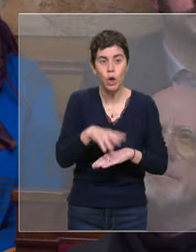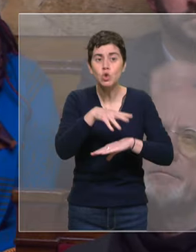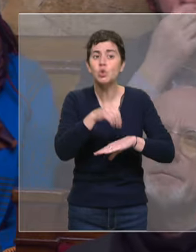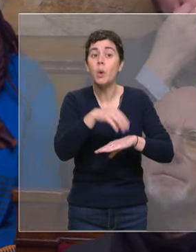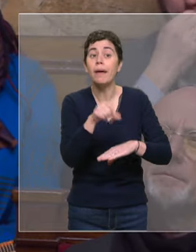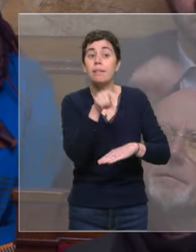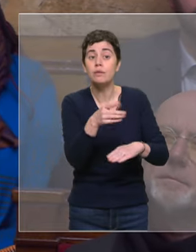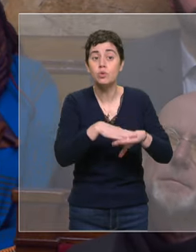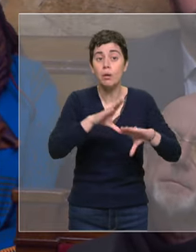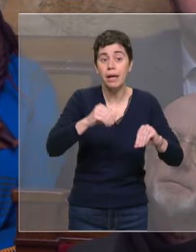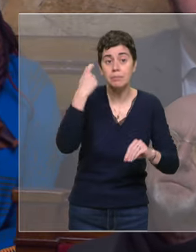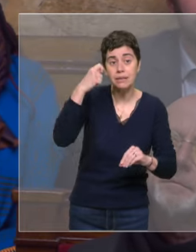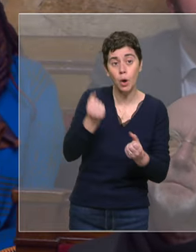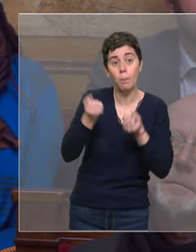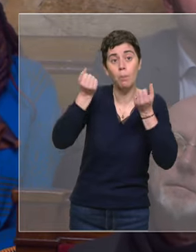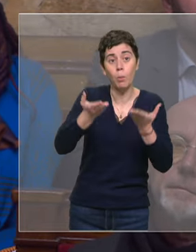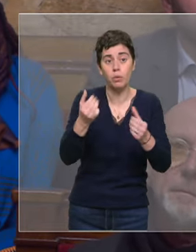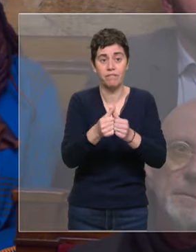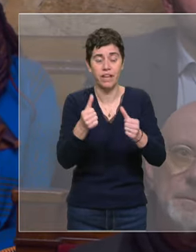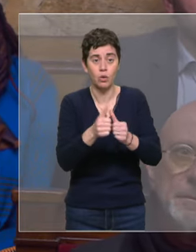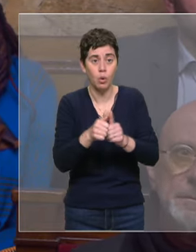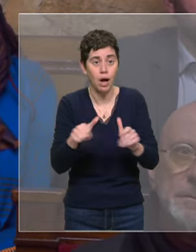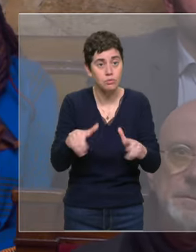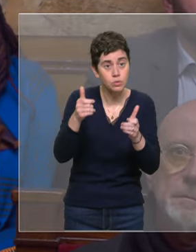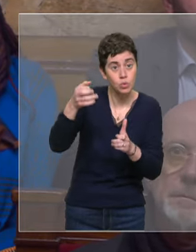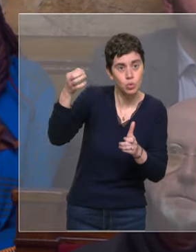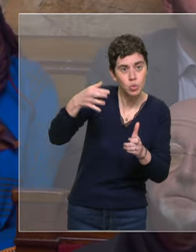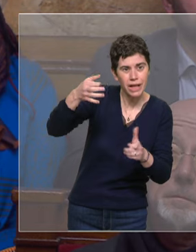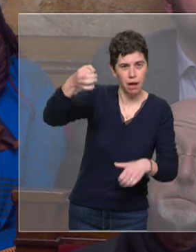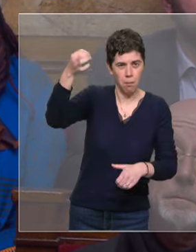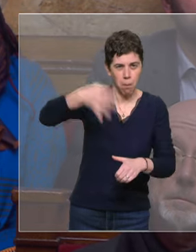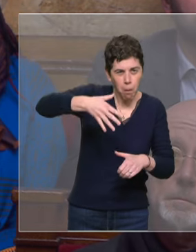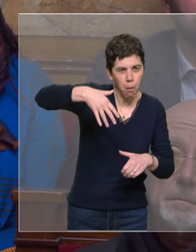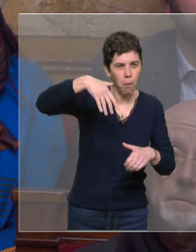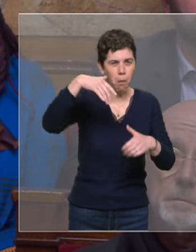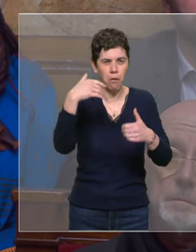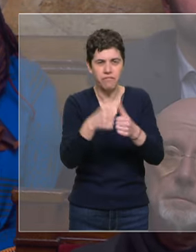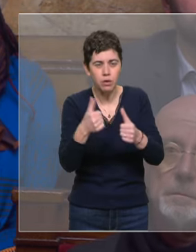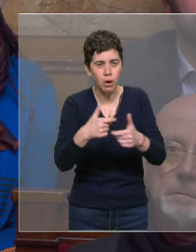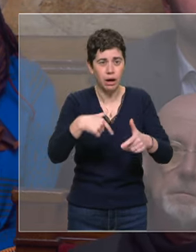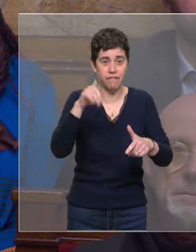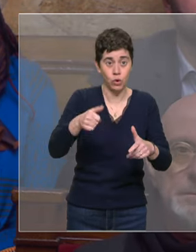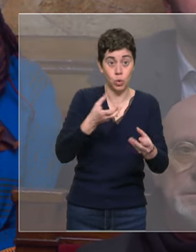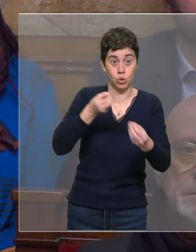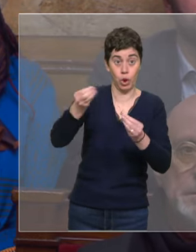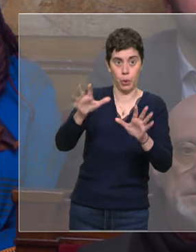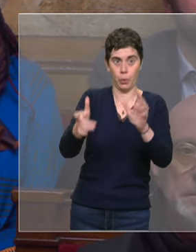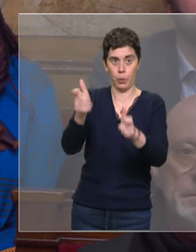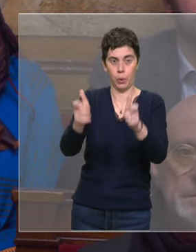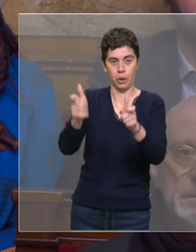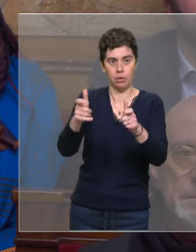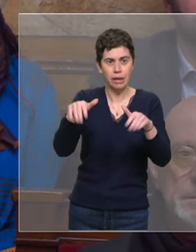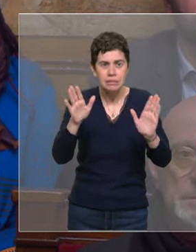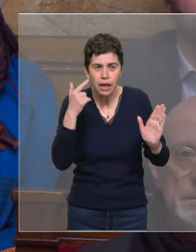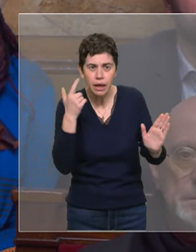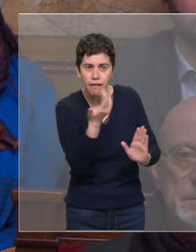président a proposé de partager la dissuasion nucléaire avec des nations européennes. Une absurdité contraire à la doctrine française qui en